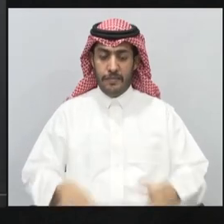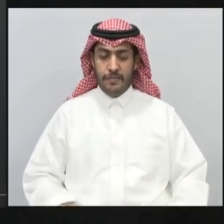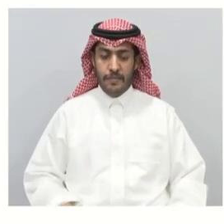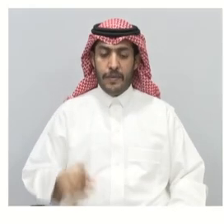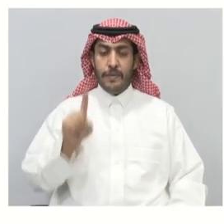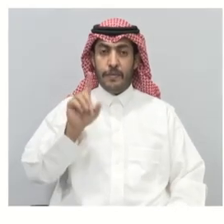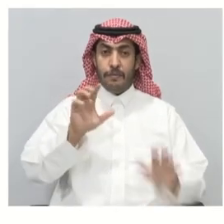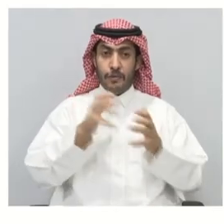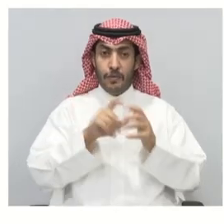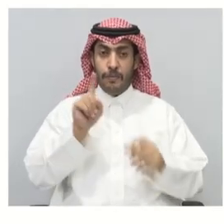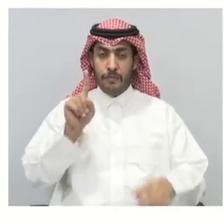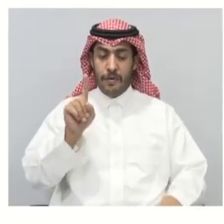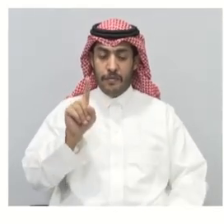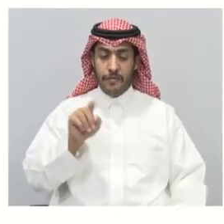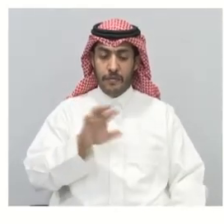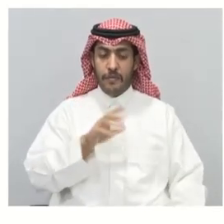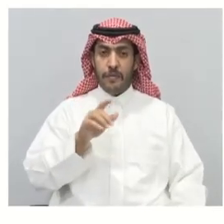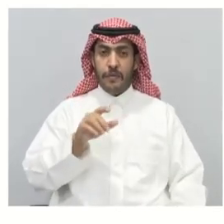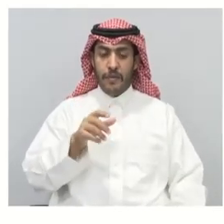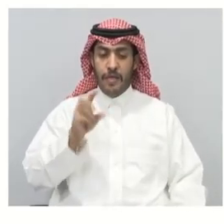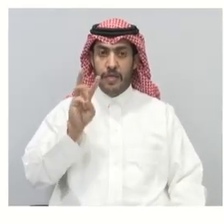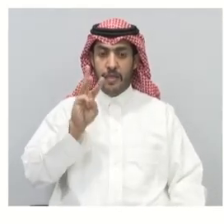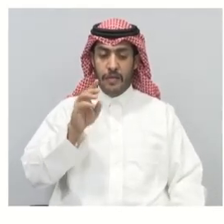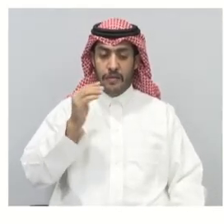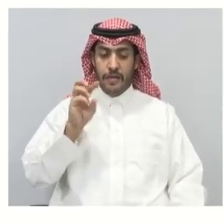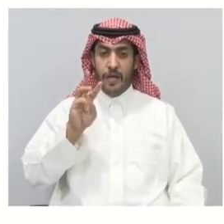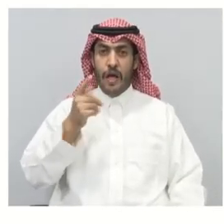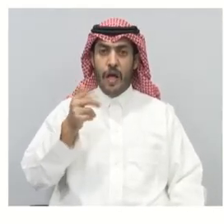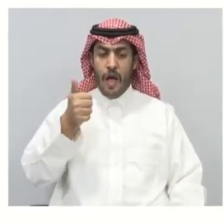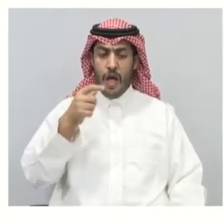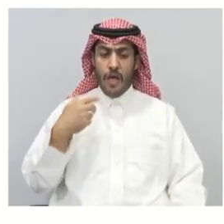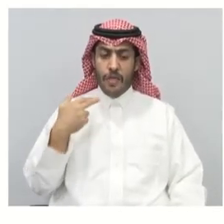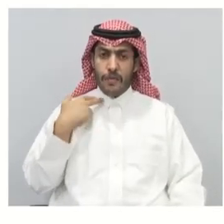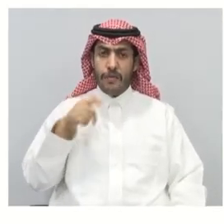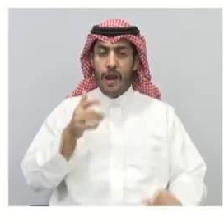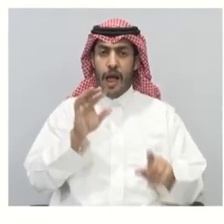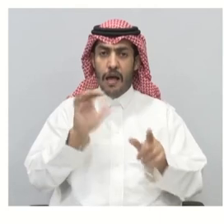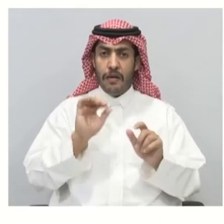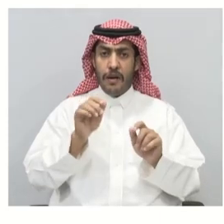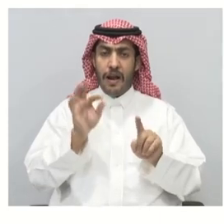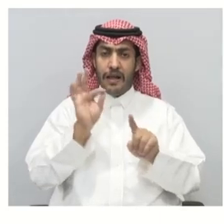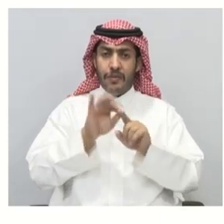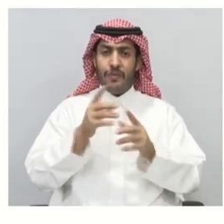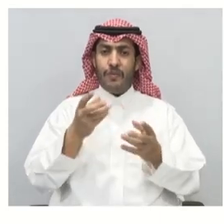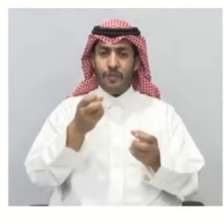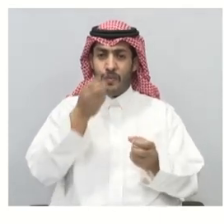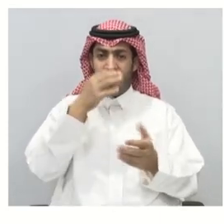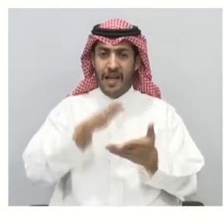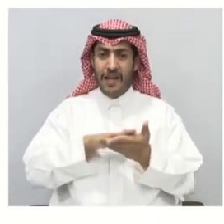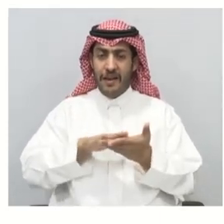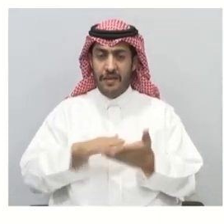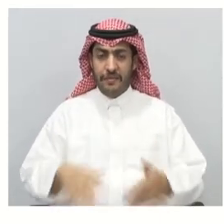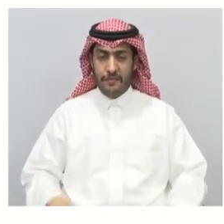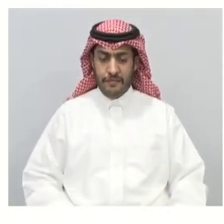باء هنا رقم ثلاثه اذم من اسهم في تلوث البيئه